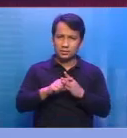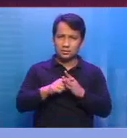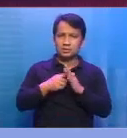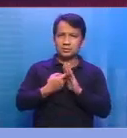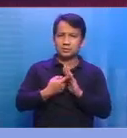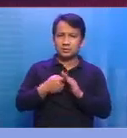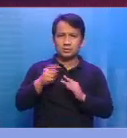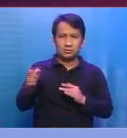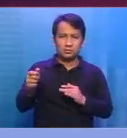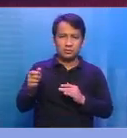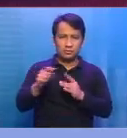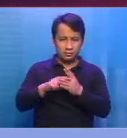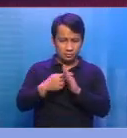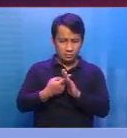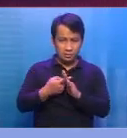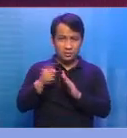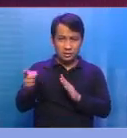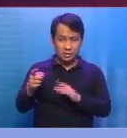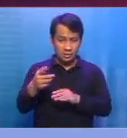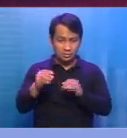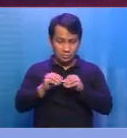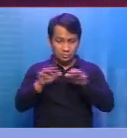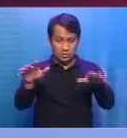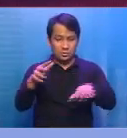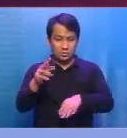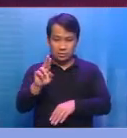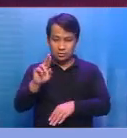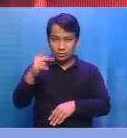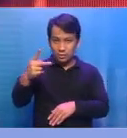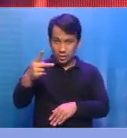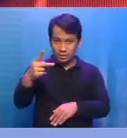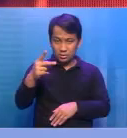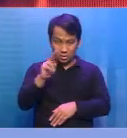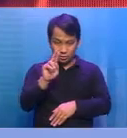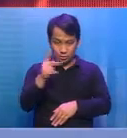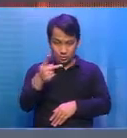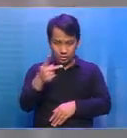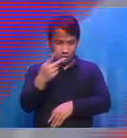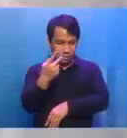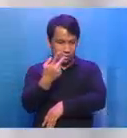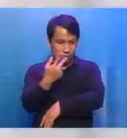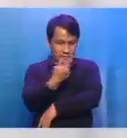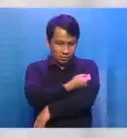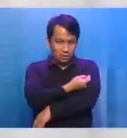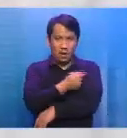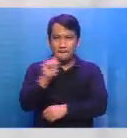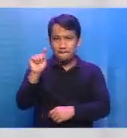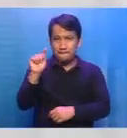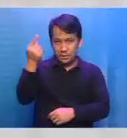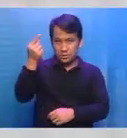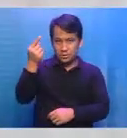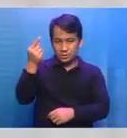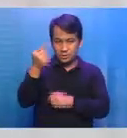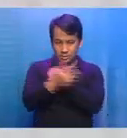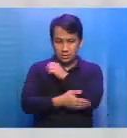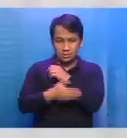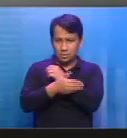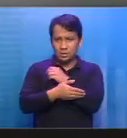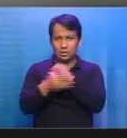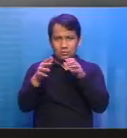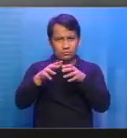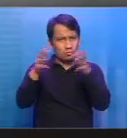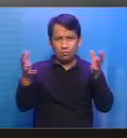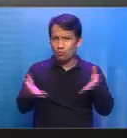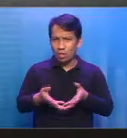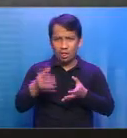Umarangkada na ang COVID-19 mass vaccination sa United Kingdom. Ang UK ang kauna-unahang bansa sa